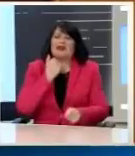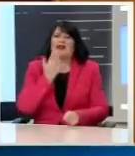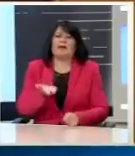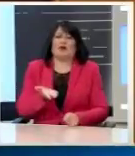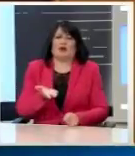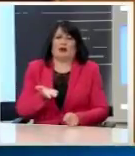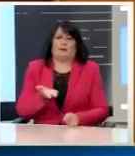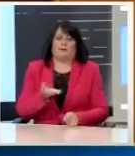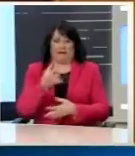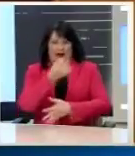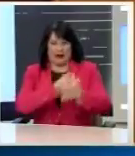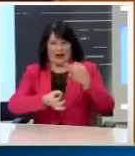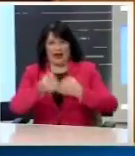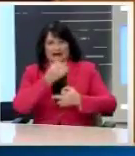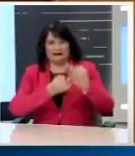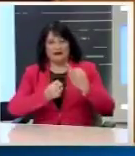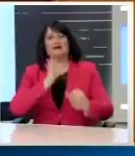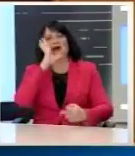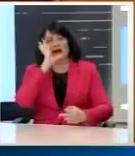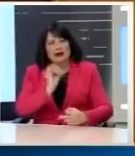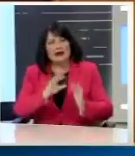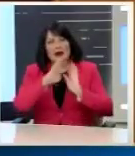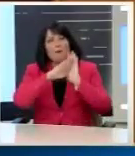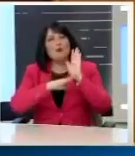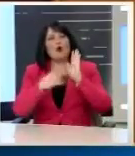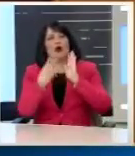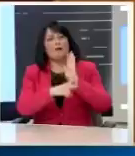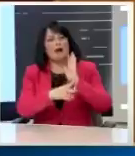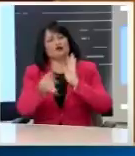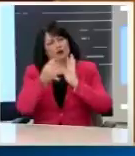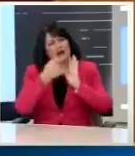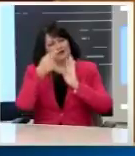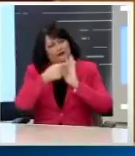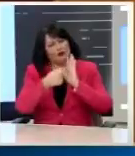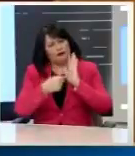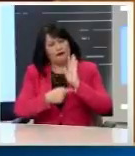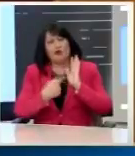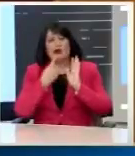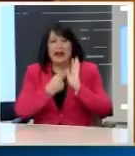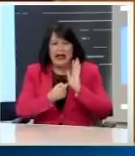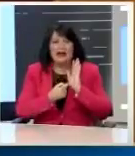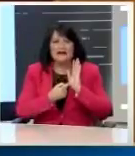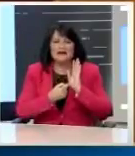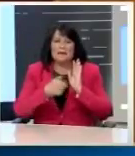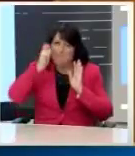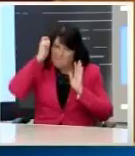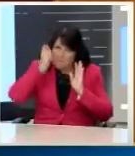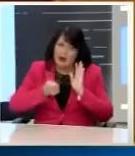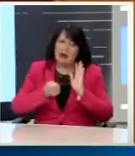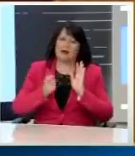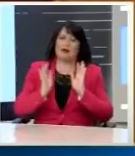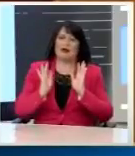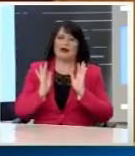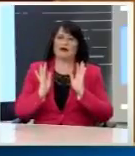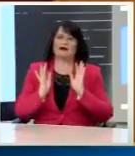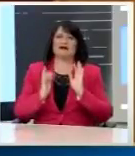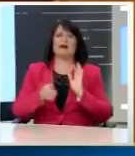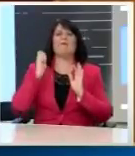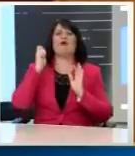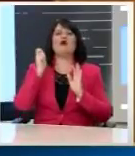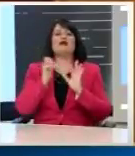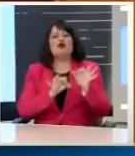Κάθε φορά που μιλάτε με ειλικρίνεια για το πρόγραμμά σας, κάθε φορά που ομολογείτε τους πολιτικούς